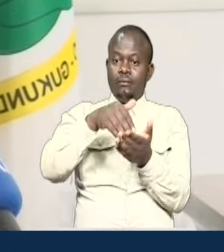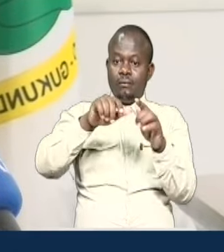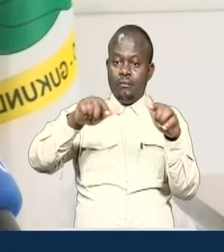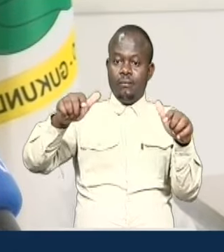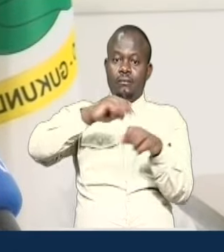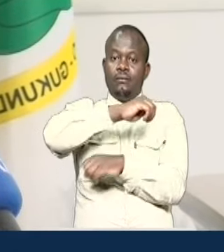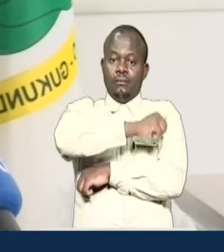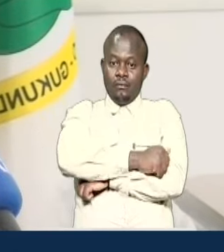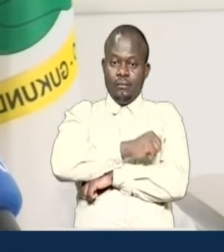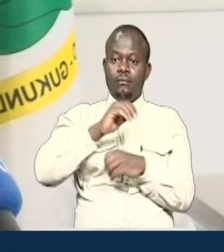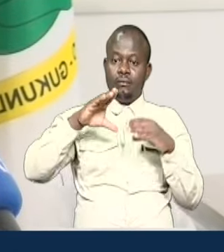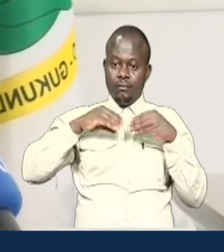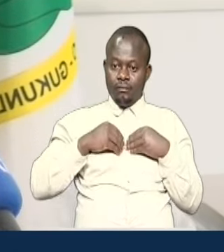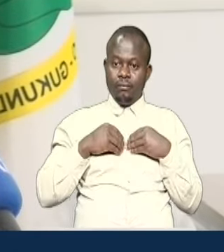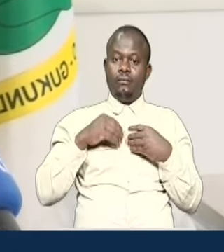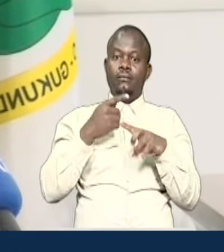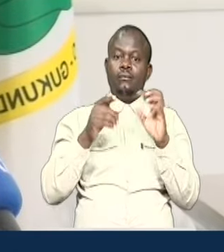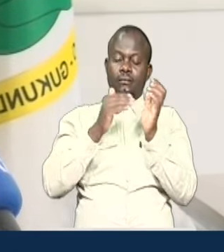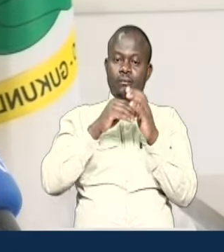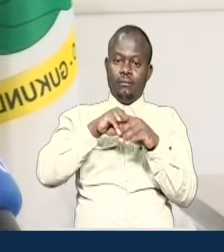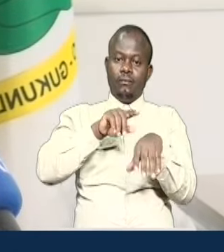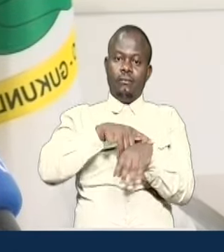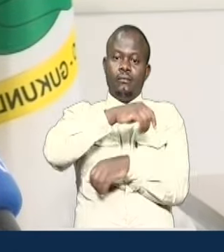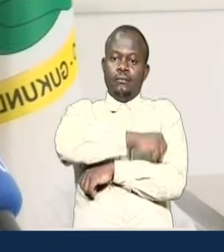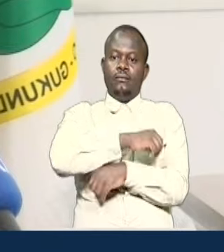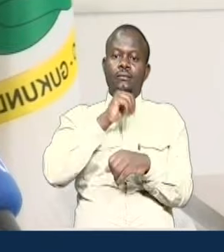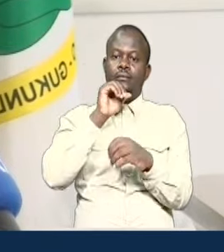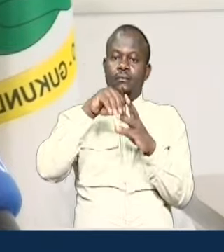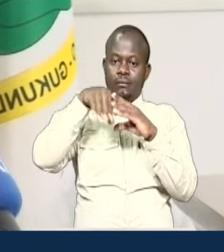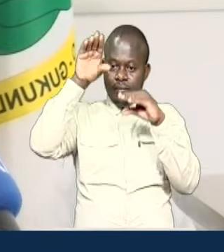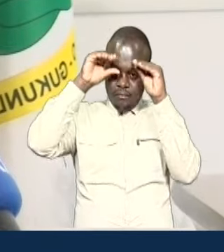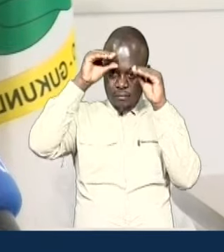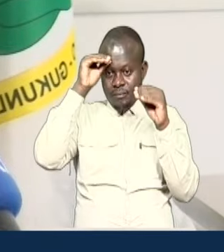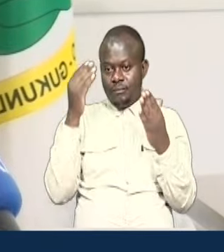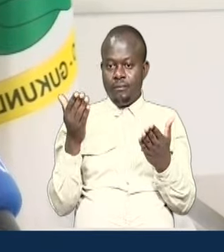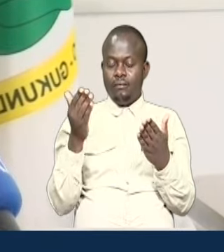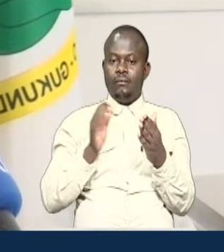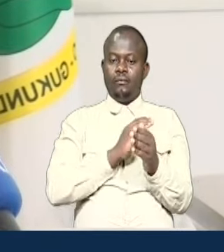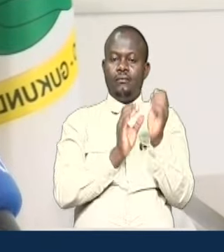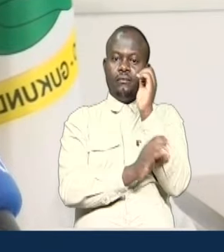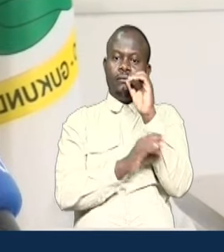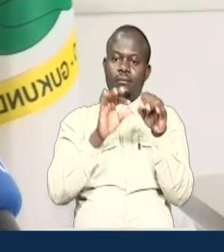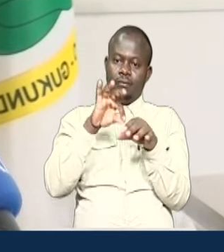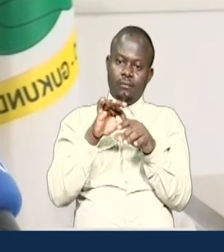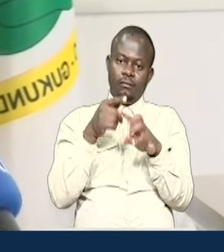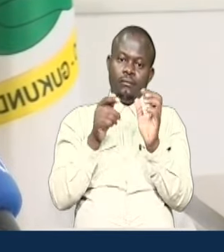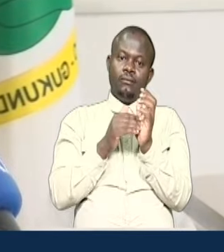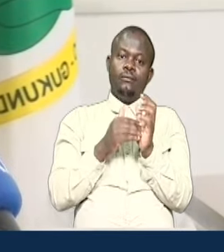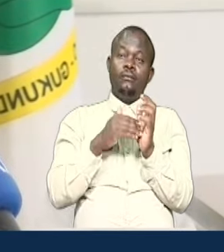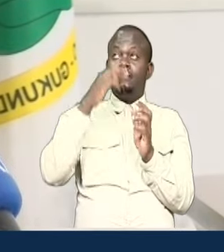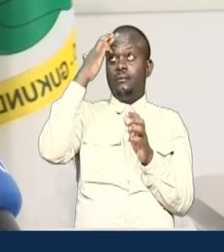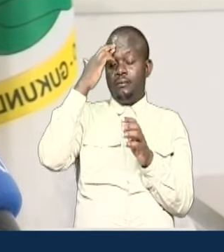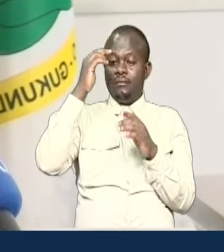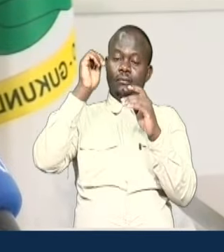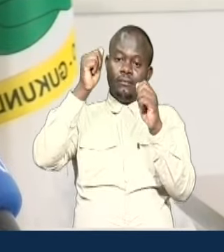by'ibigo by'amashuri byemewe ariko mu gihe abanyeshuri batarimo kwiga. Komisiyo y'Igihugu y'Amatora kandi iributsa